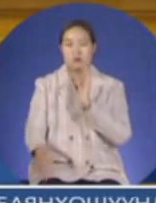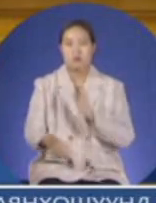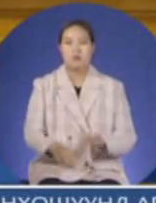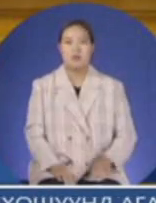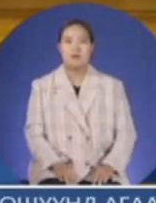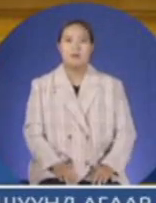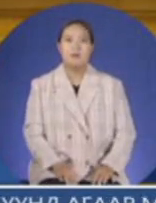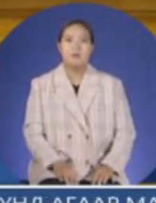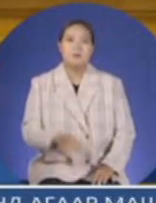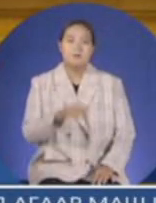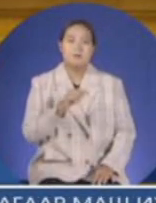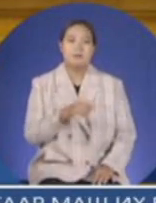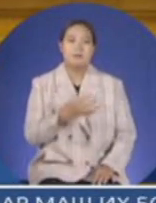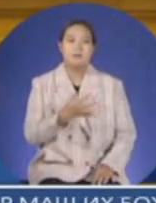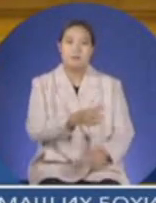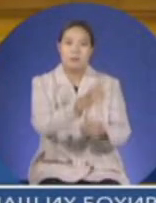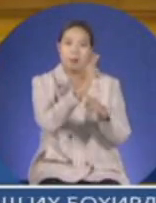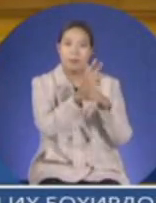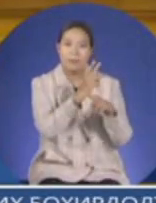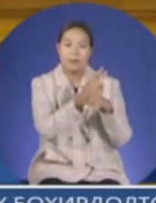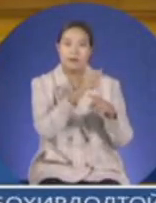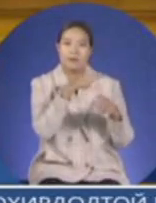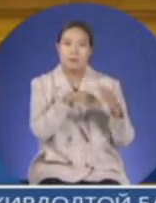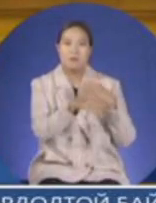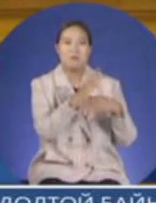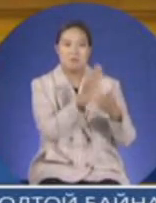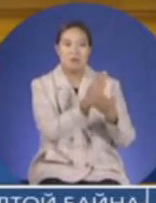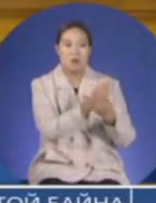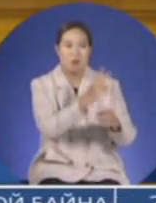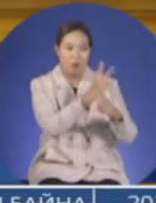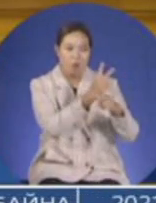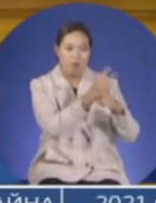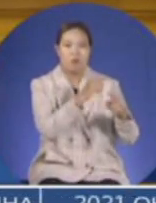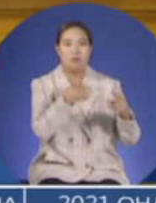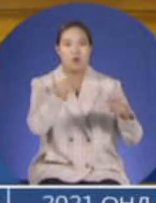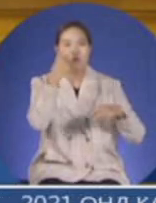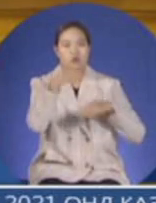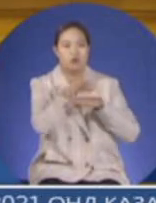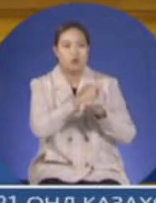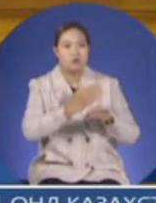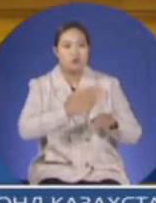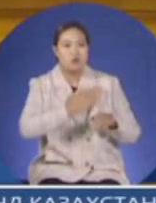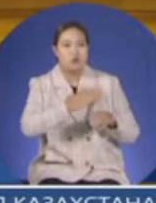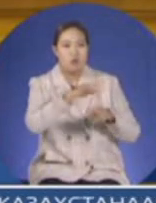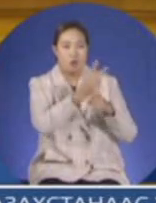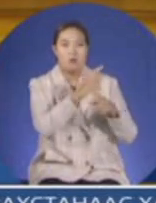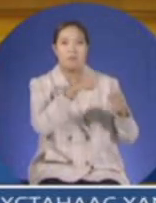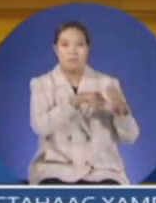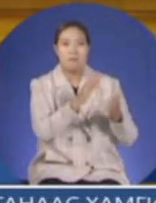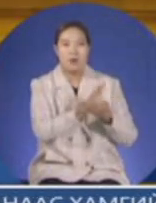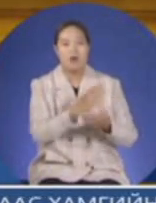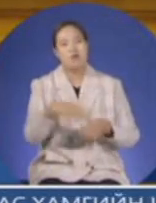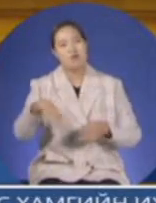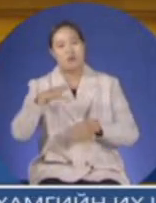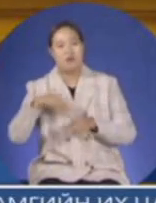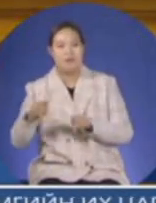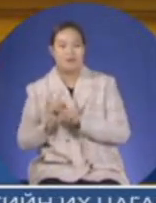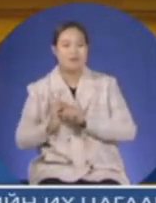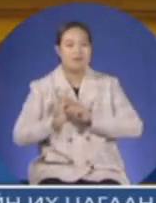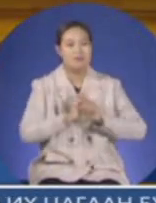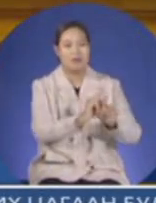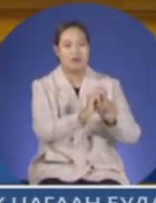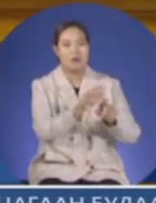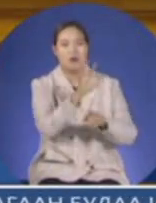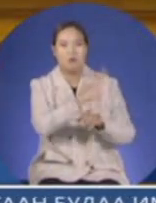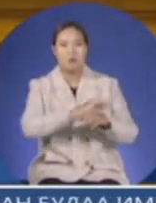Нэгд бид нар энэ хуультай хамт ажиллаж амжирч байгаа учраас хуулиа дагаж ажиллана. Манай мөрдөгч нар энэ хуулийг сахиж